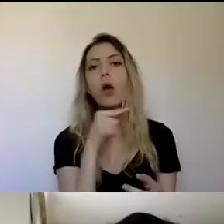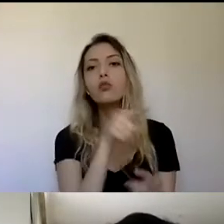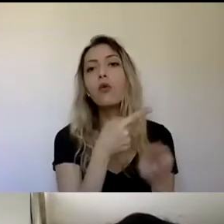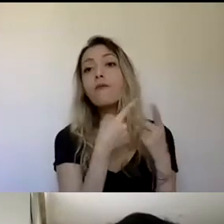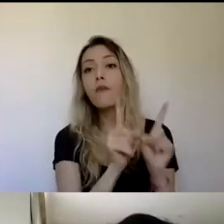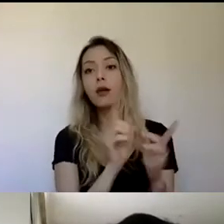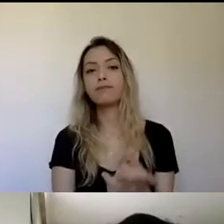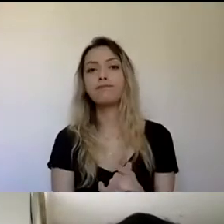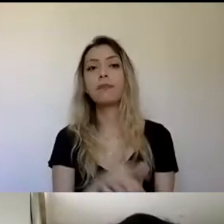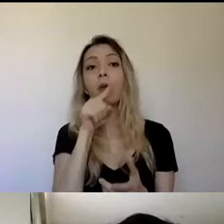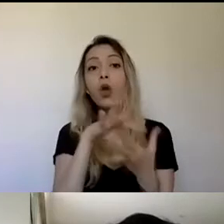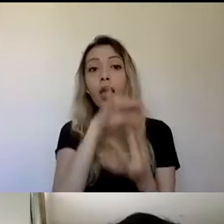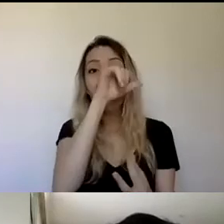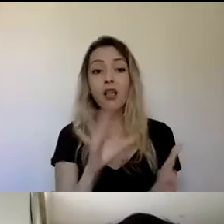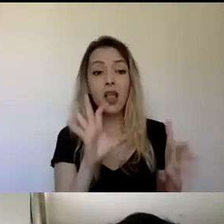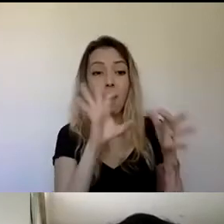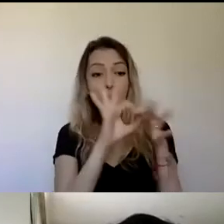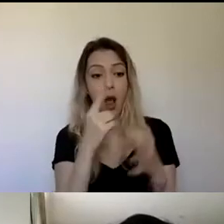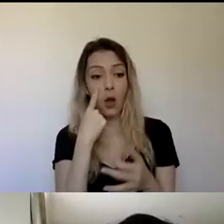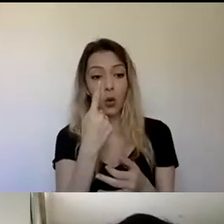devletlerin yükümlülükleri üzerinden aslında